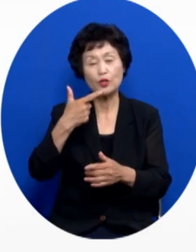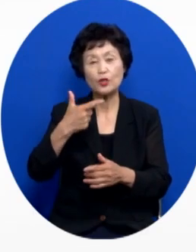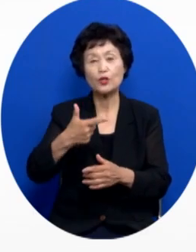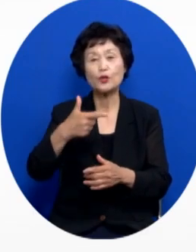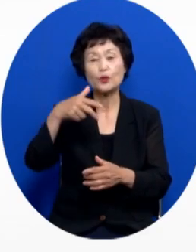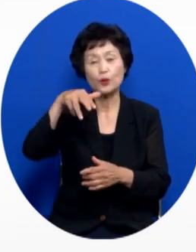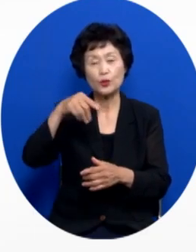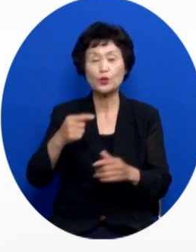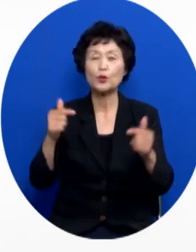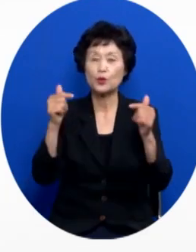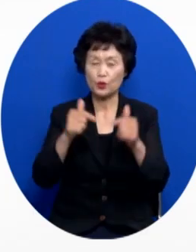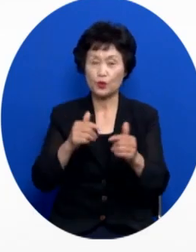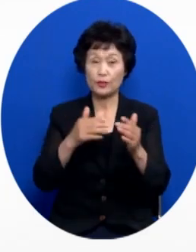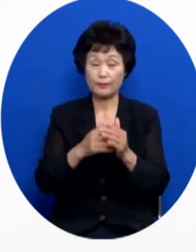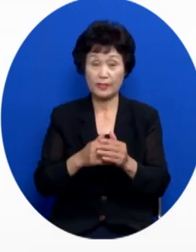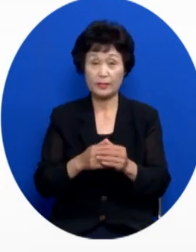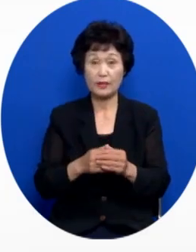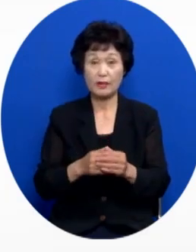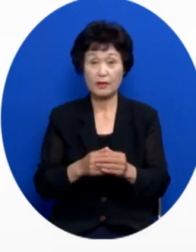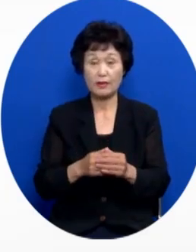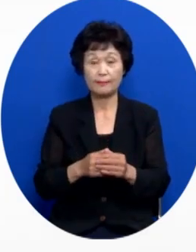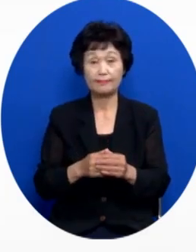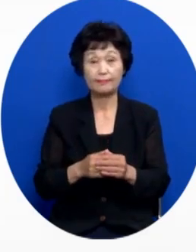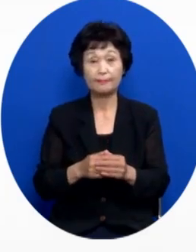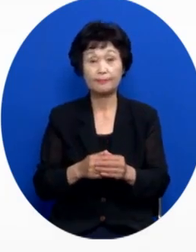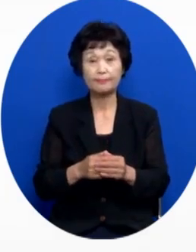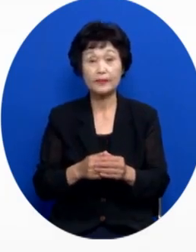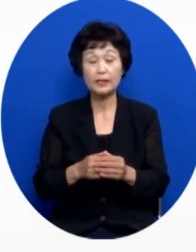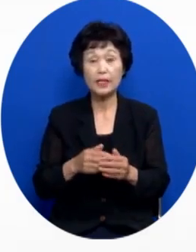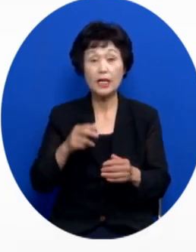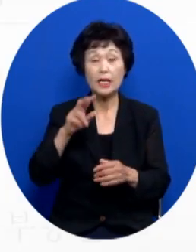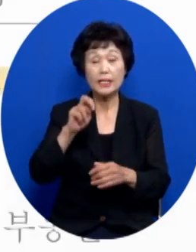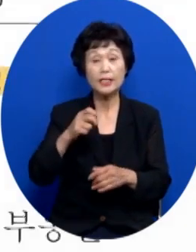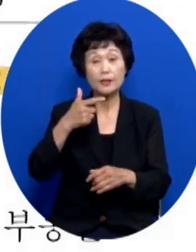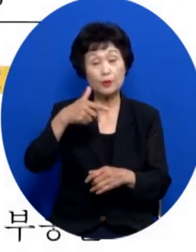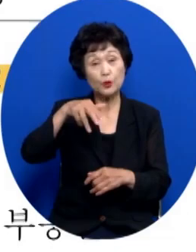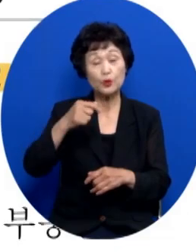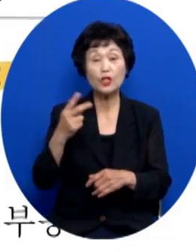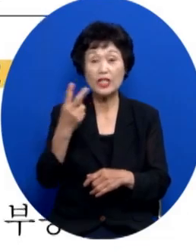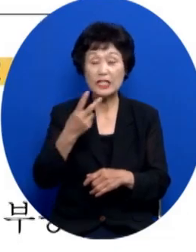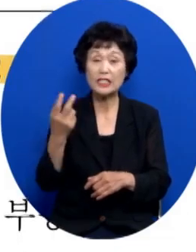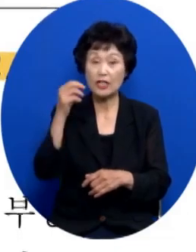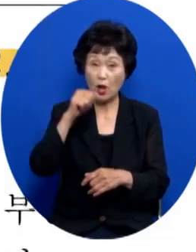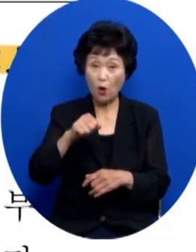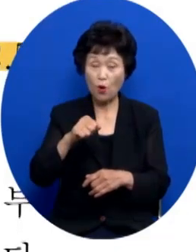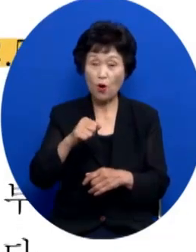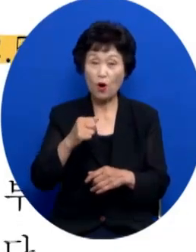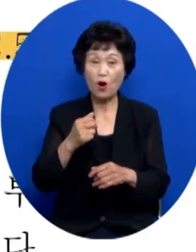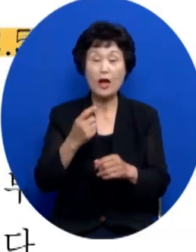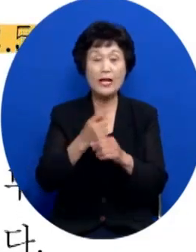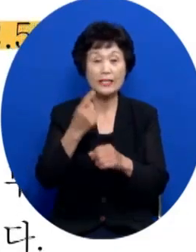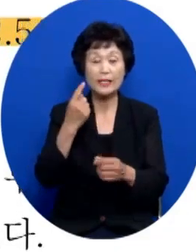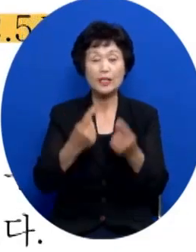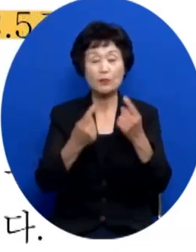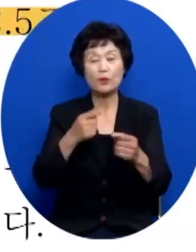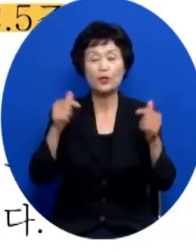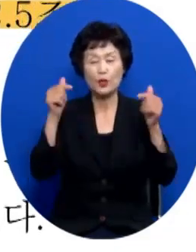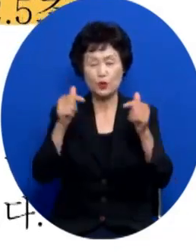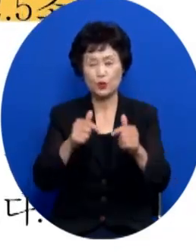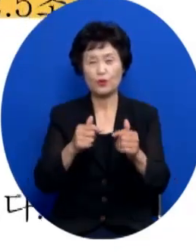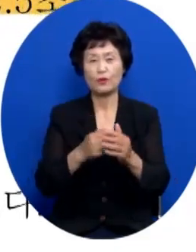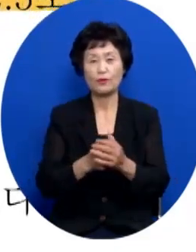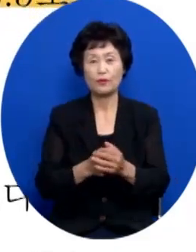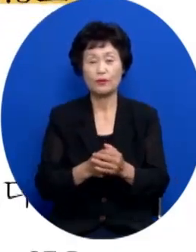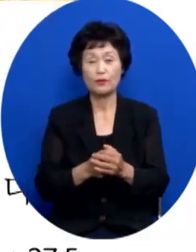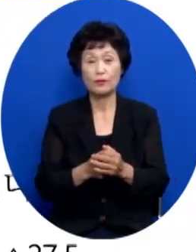기획재정부에 따르면 지난달 국세 수입은 약 26조 2천억 원으로 지난해보다 2조 5천억 넘게 감소한 것으로